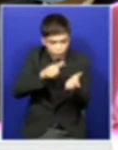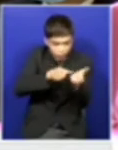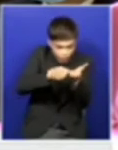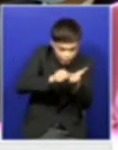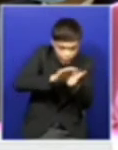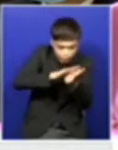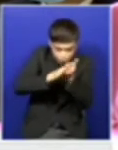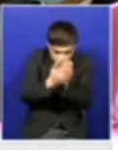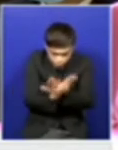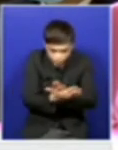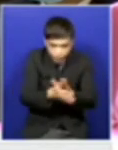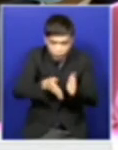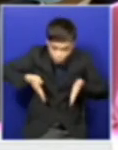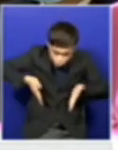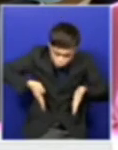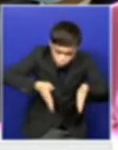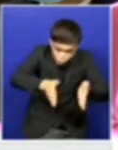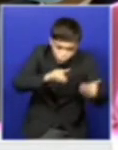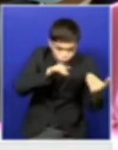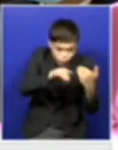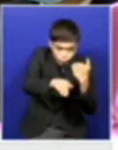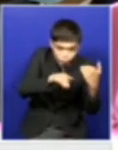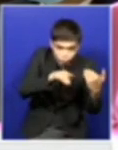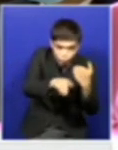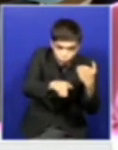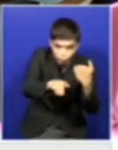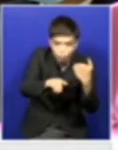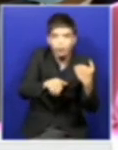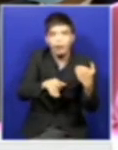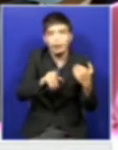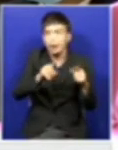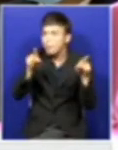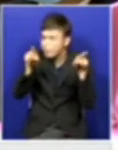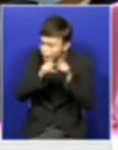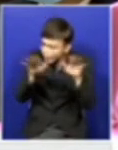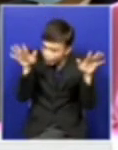ใช้แรงงานชาวบ้านครึ่งหนึ่งเหมือนกับในอดีตที่ท่านทักษิณเคยทำครับ